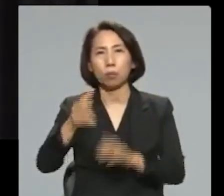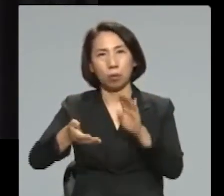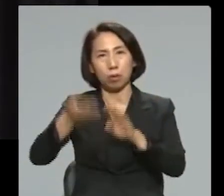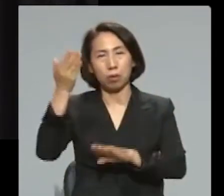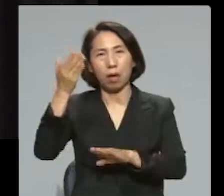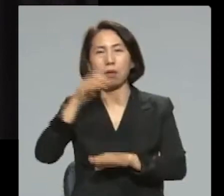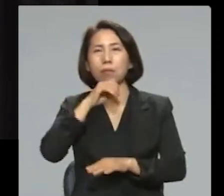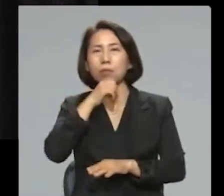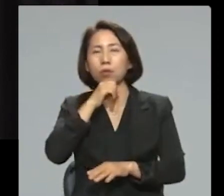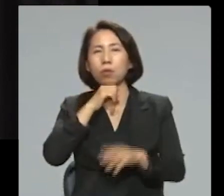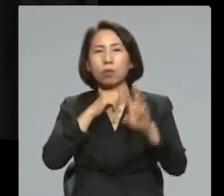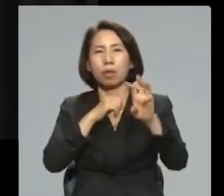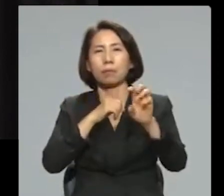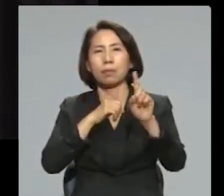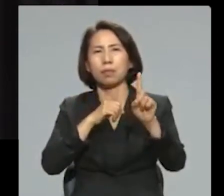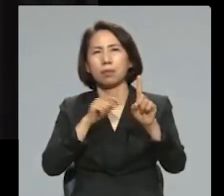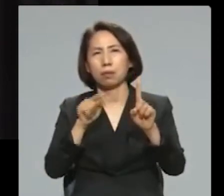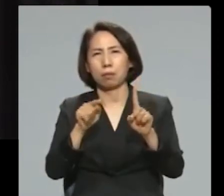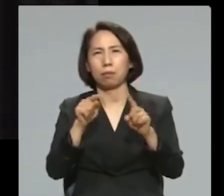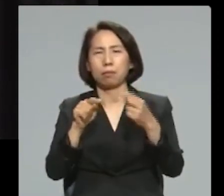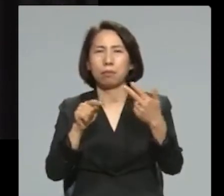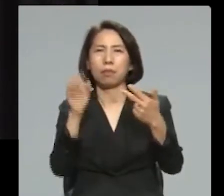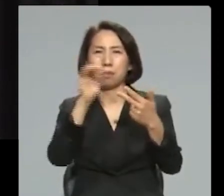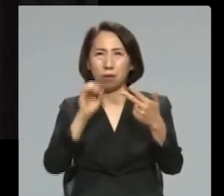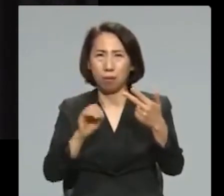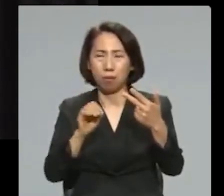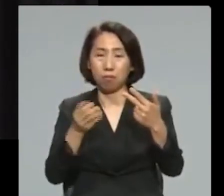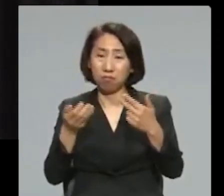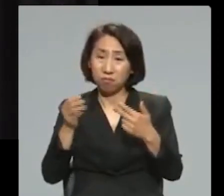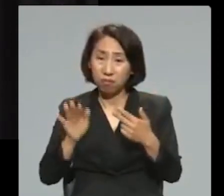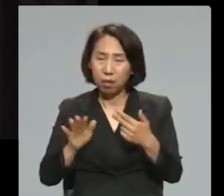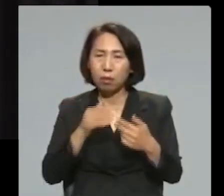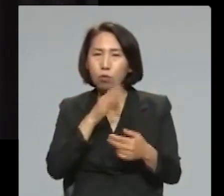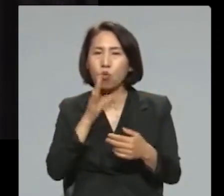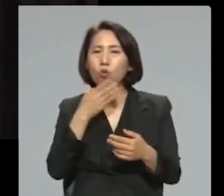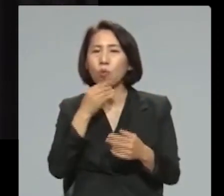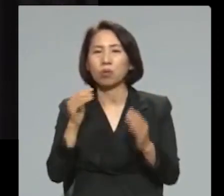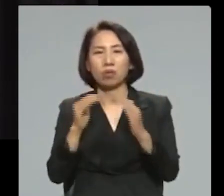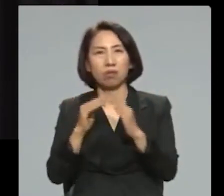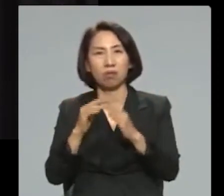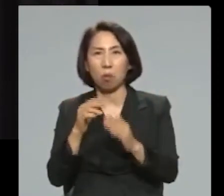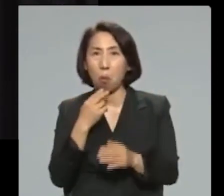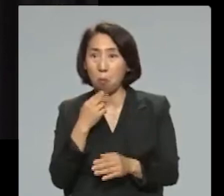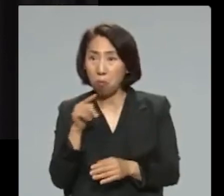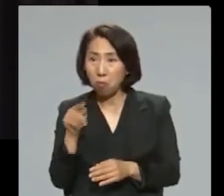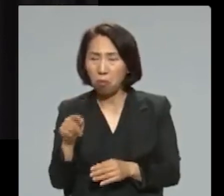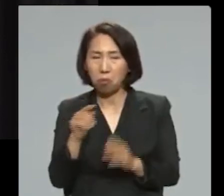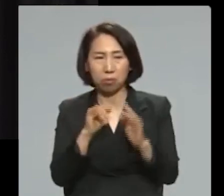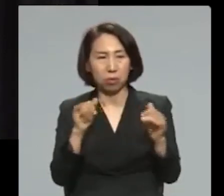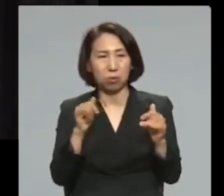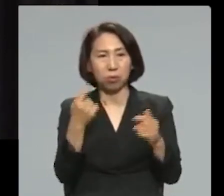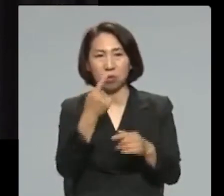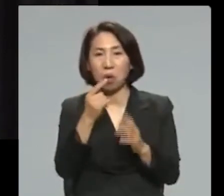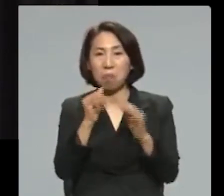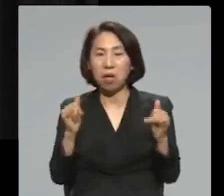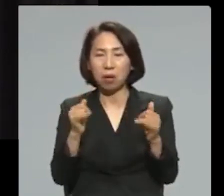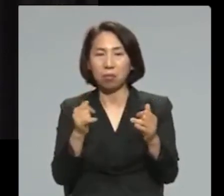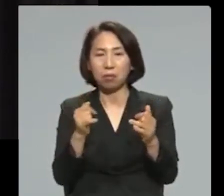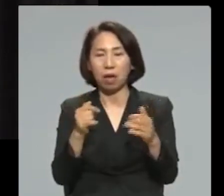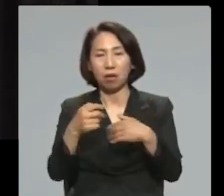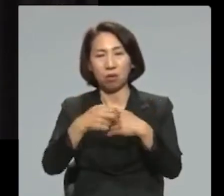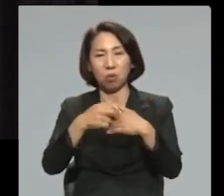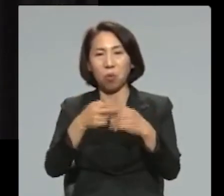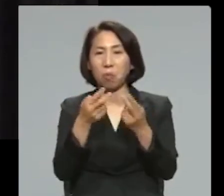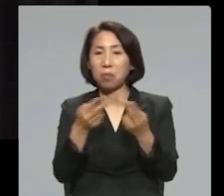31.7%에 달하고 있습니다. 하지만 노인복지시설이 별도로 건립되어 있지 않고 인구 1000명당 의료기관 병상 수와